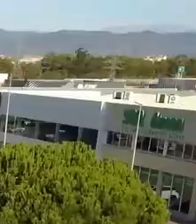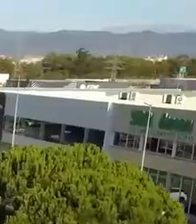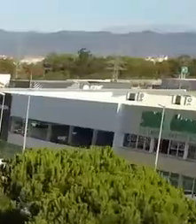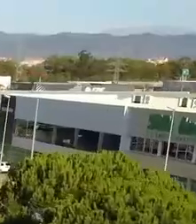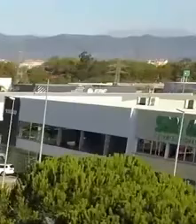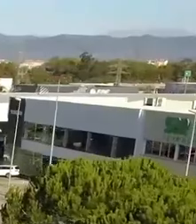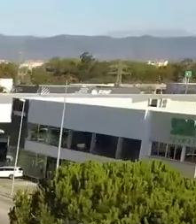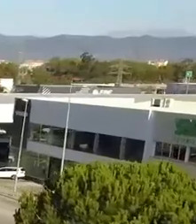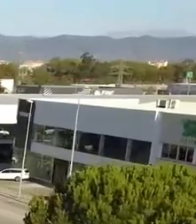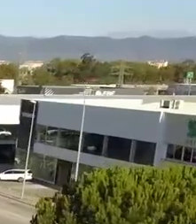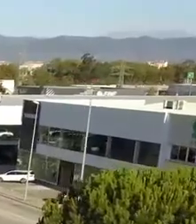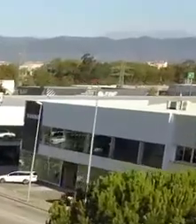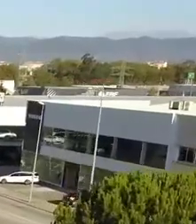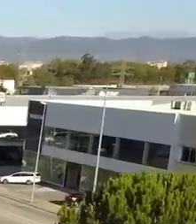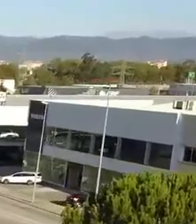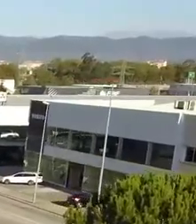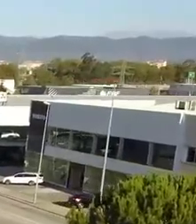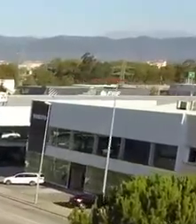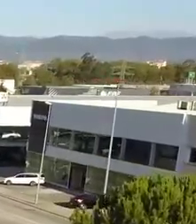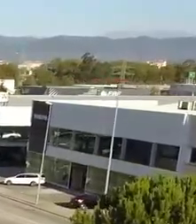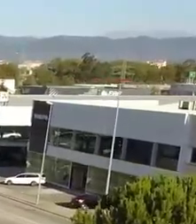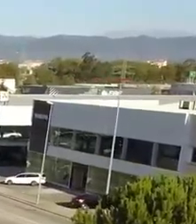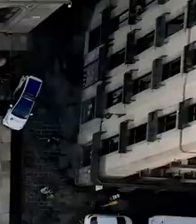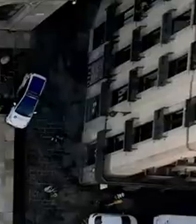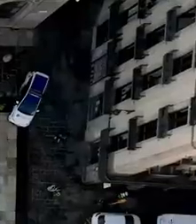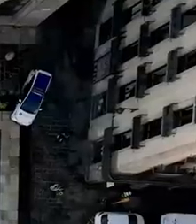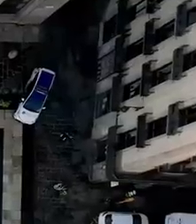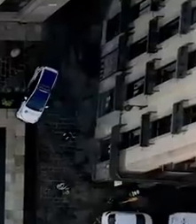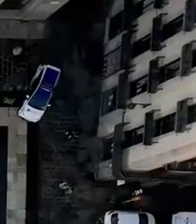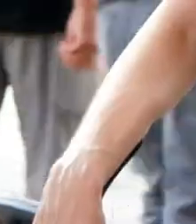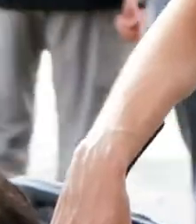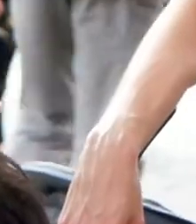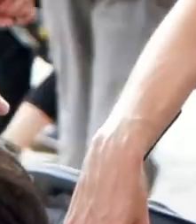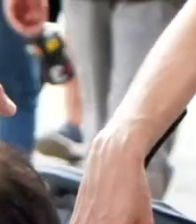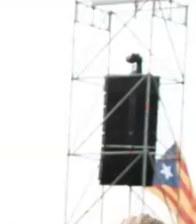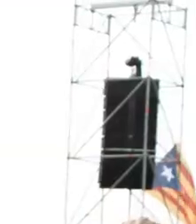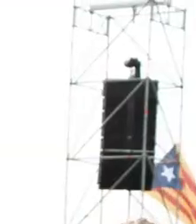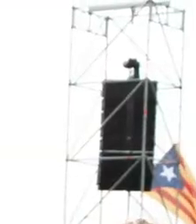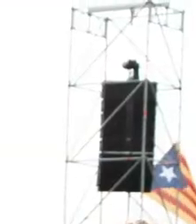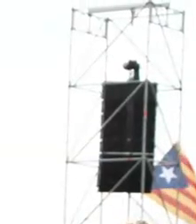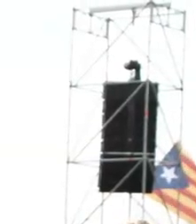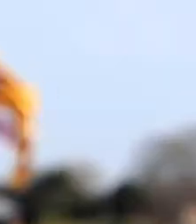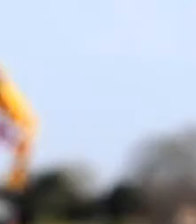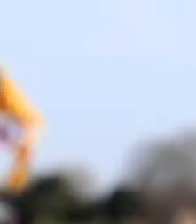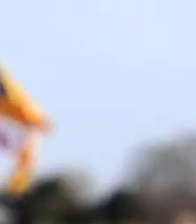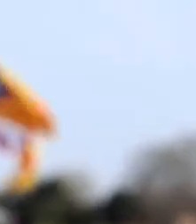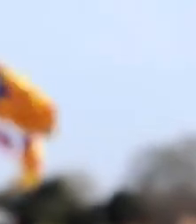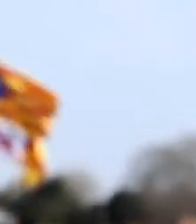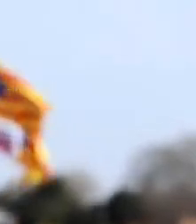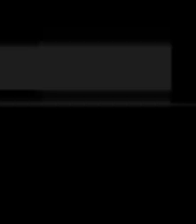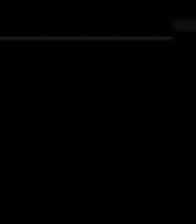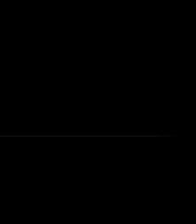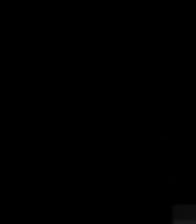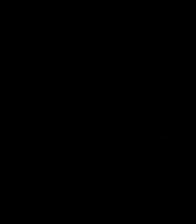compartides. Recuperem plegats el camí cap a la independència, constituint un gran pacte nacional.